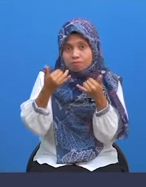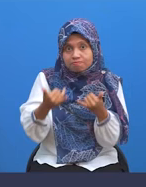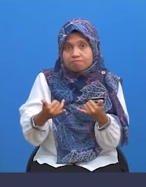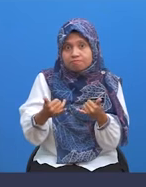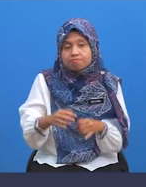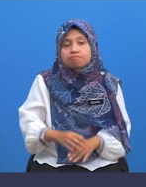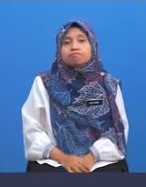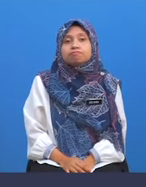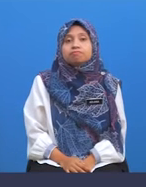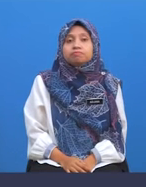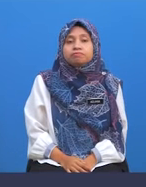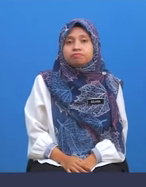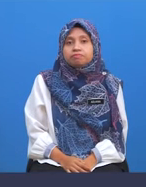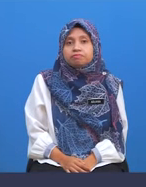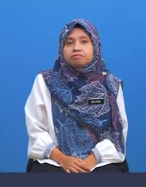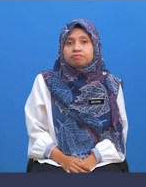soalan kedua.